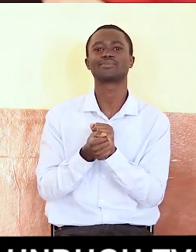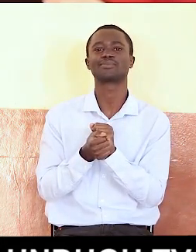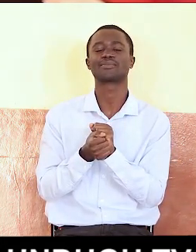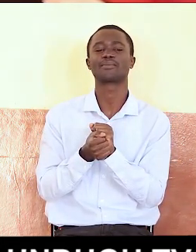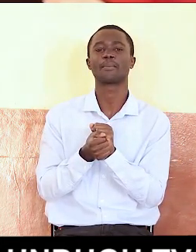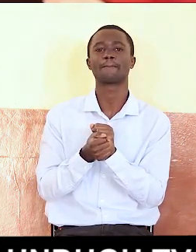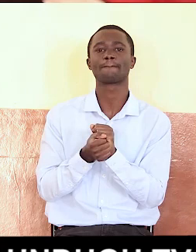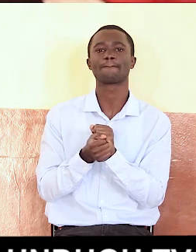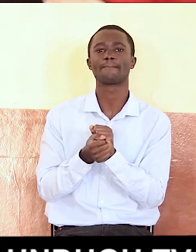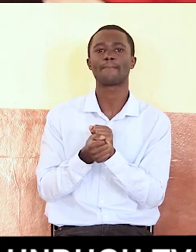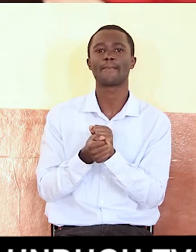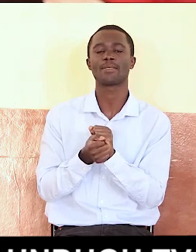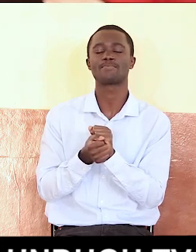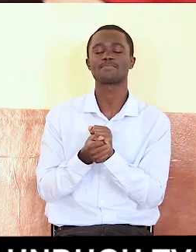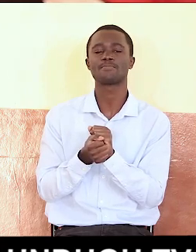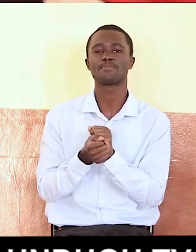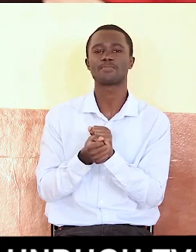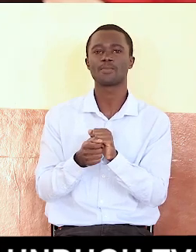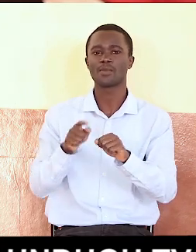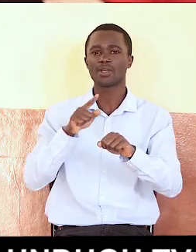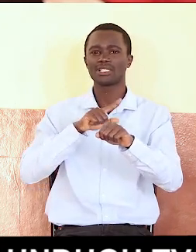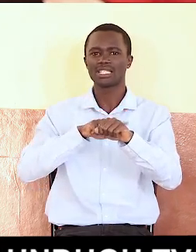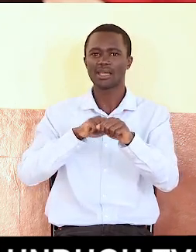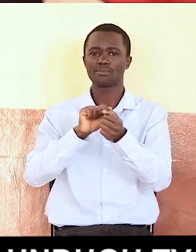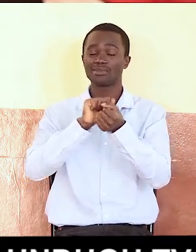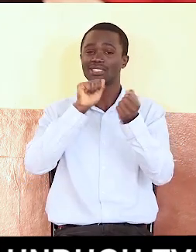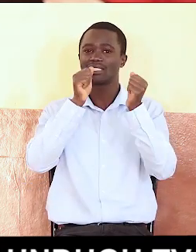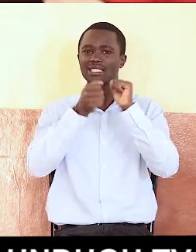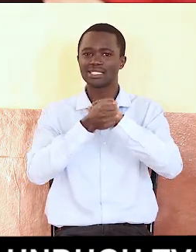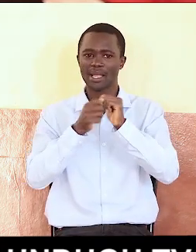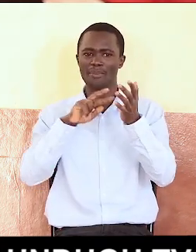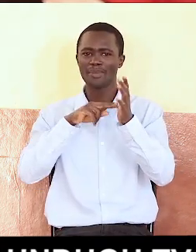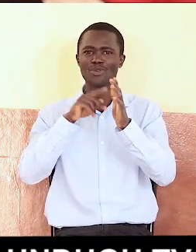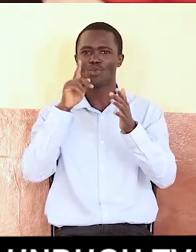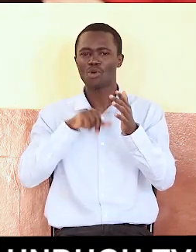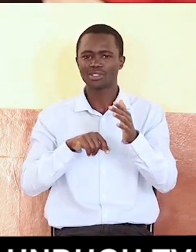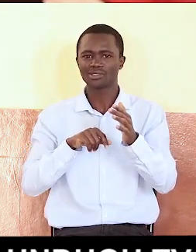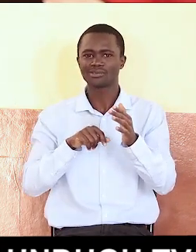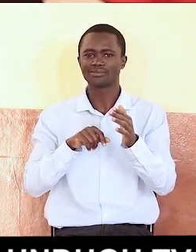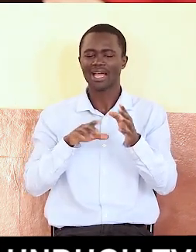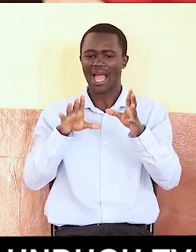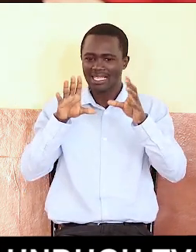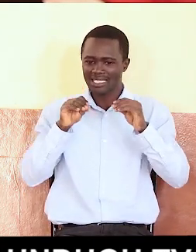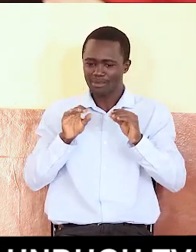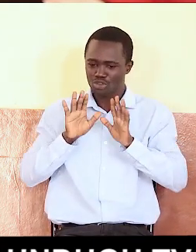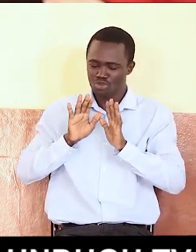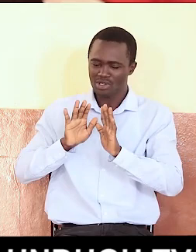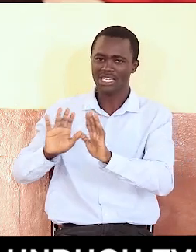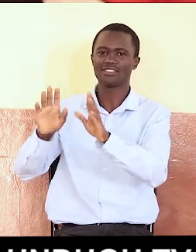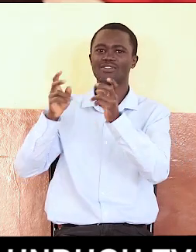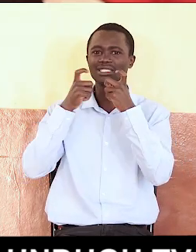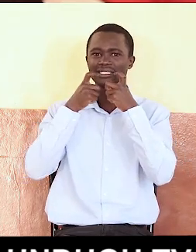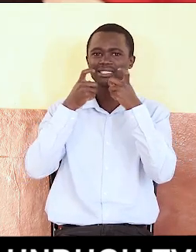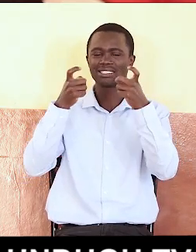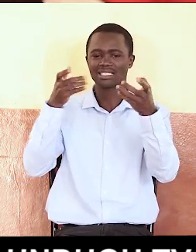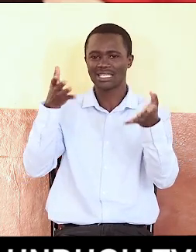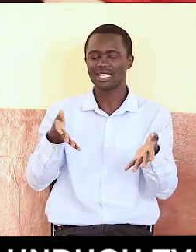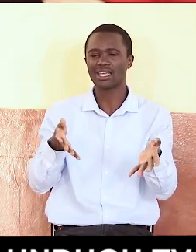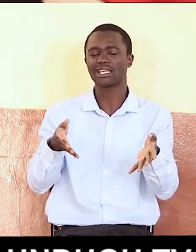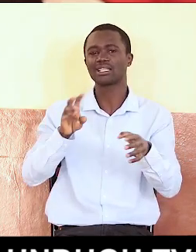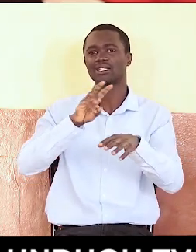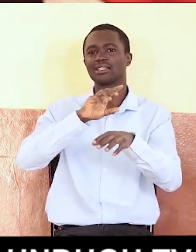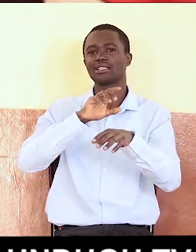Ubandilike. Wakati huo wa kubandilika ni kukubali kuacha kutumikia dhambi hapa